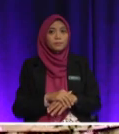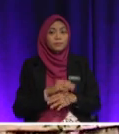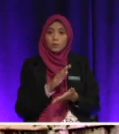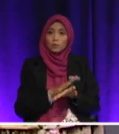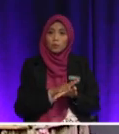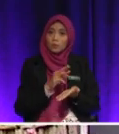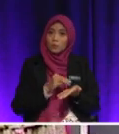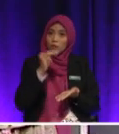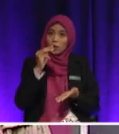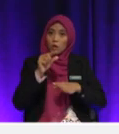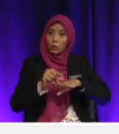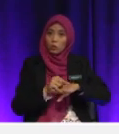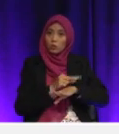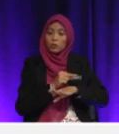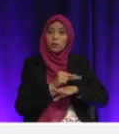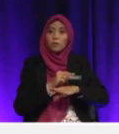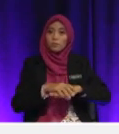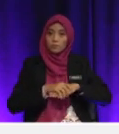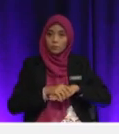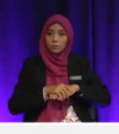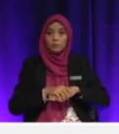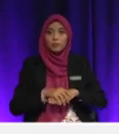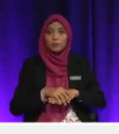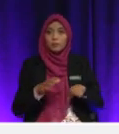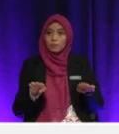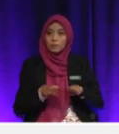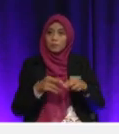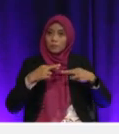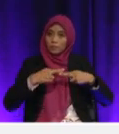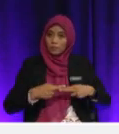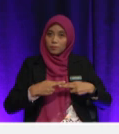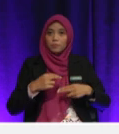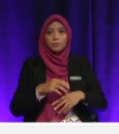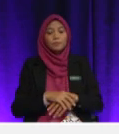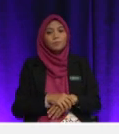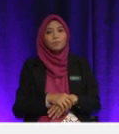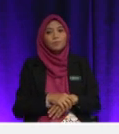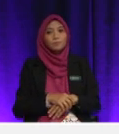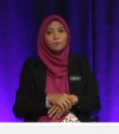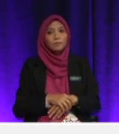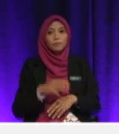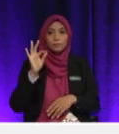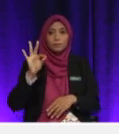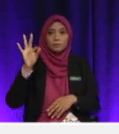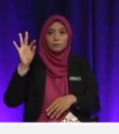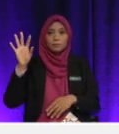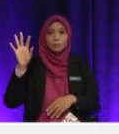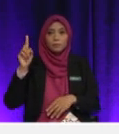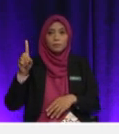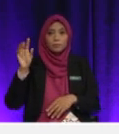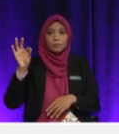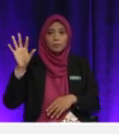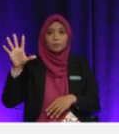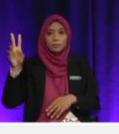bahasa Inggris sebagai bahasa pengantar audinat pelajaran 1952 ya masih belum